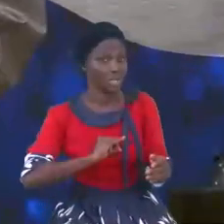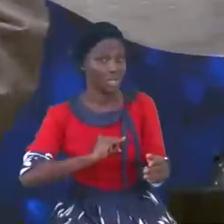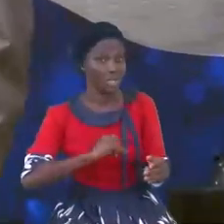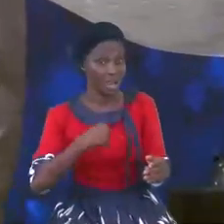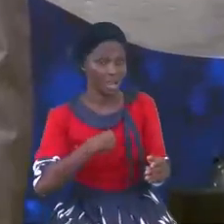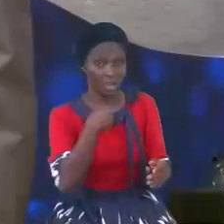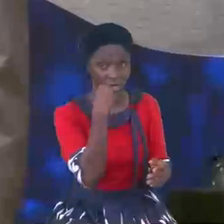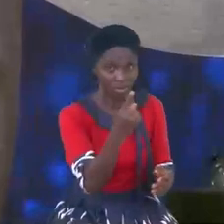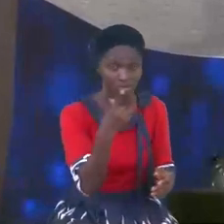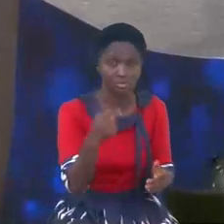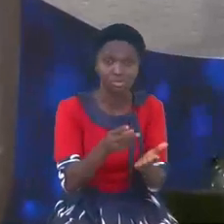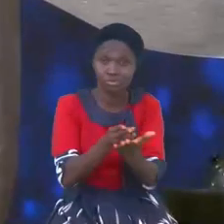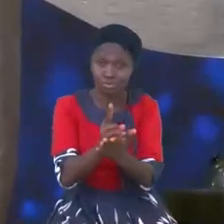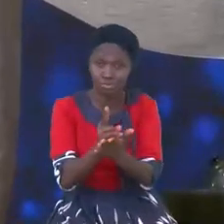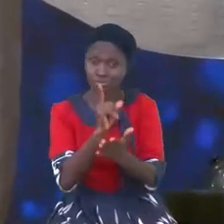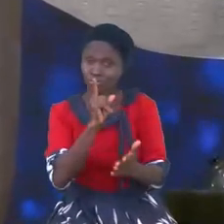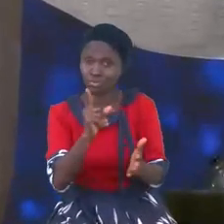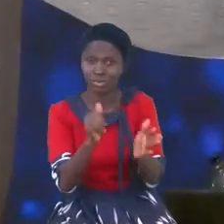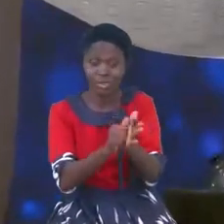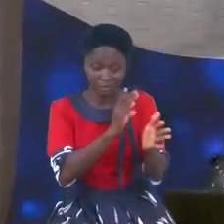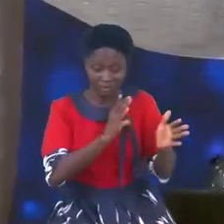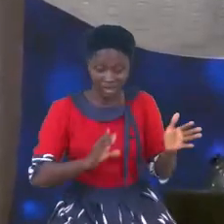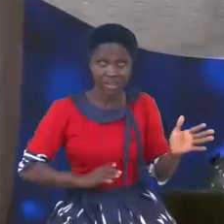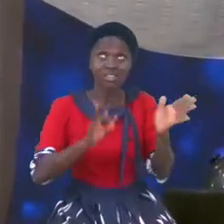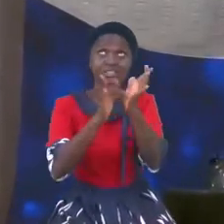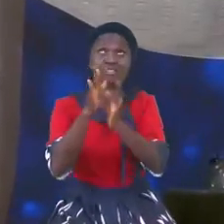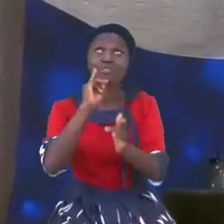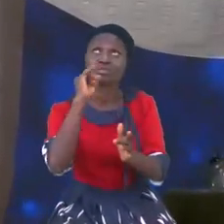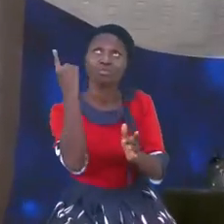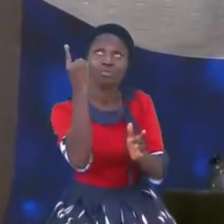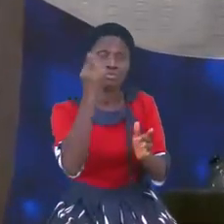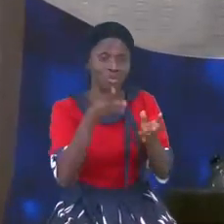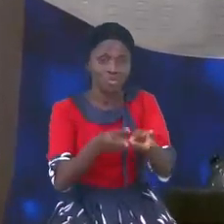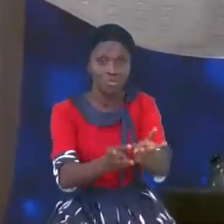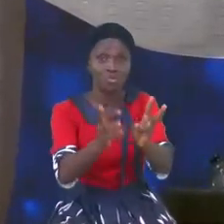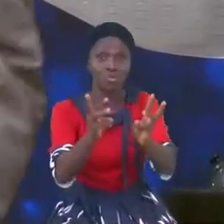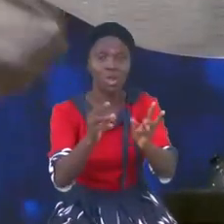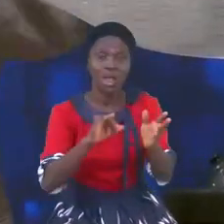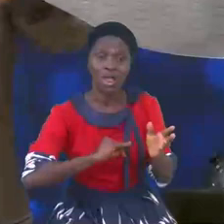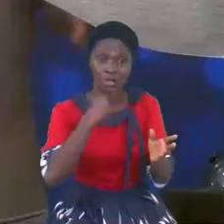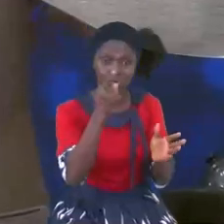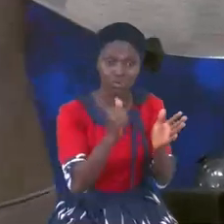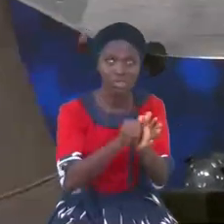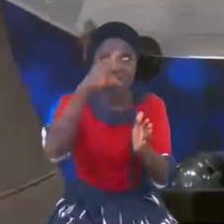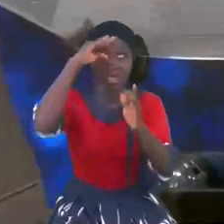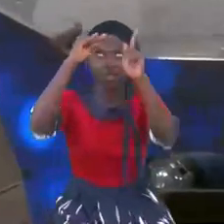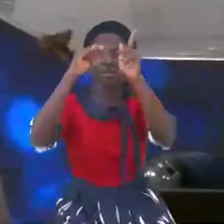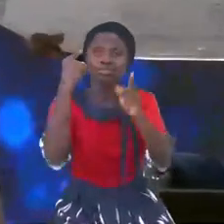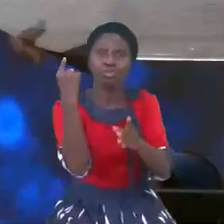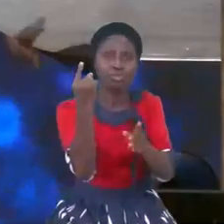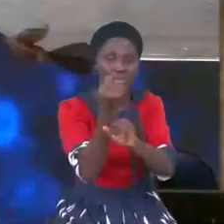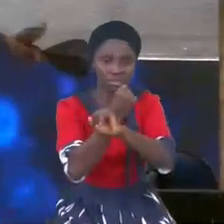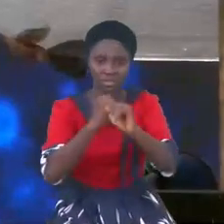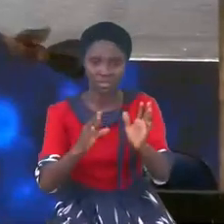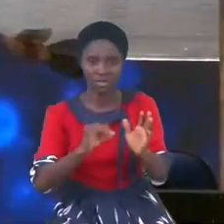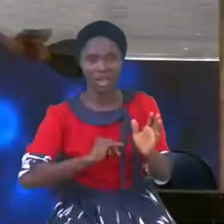que Christ Jésus est le seul chemin. Christ est le seul sauveur. Je vous l'ai dit qu'il n'y a